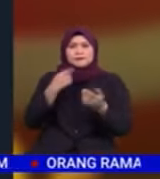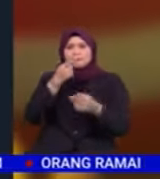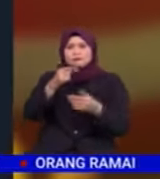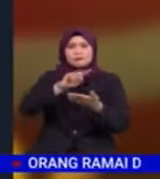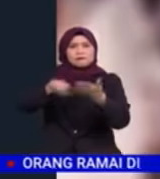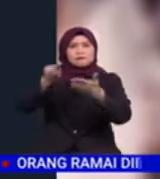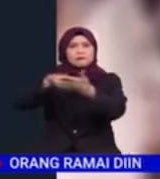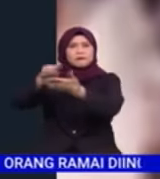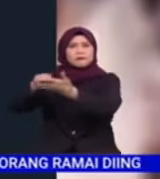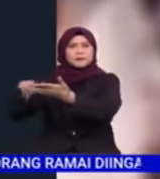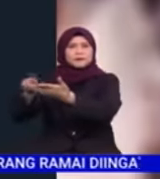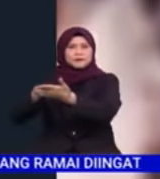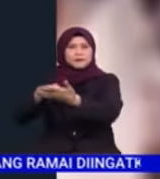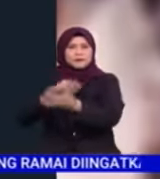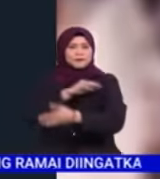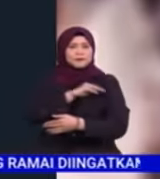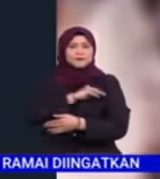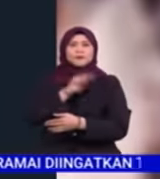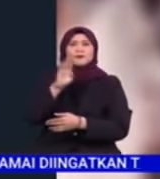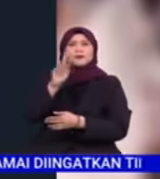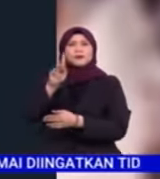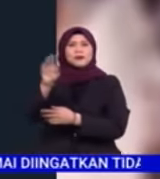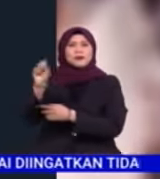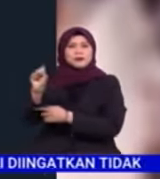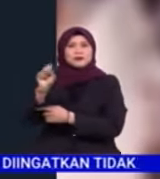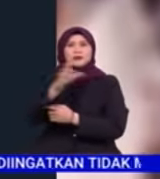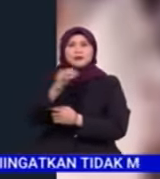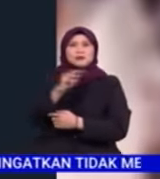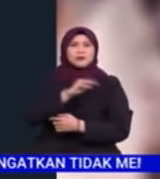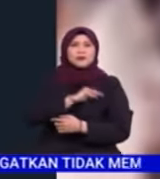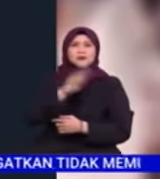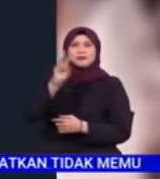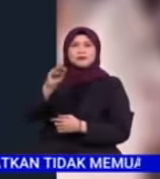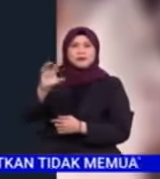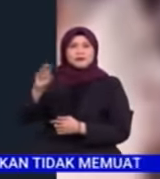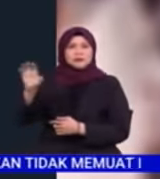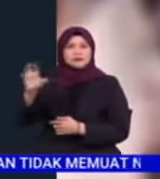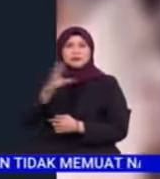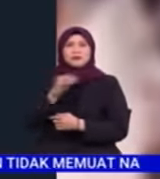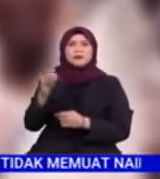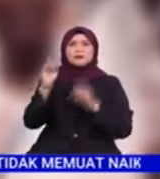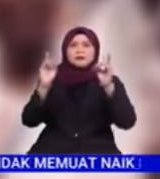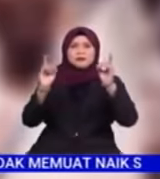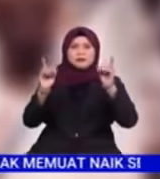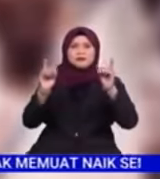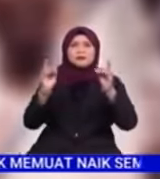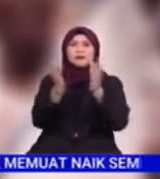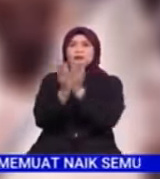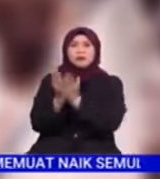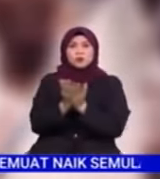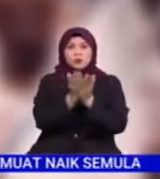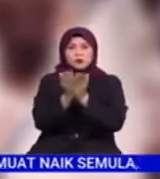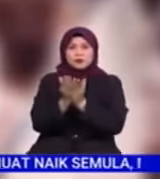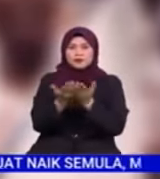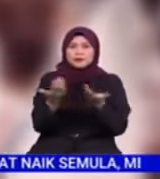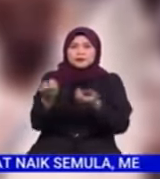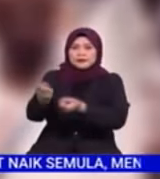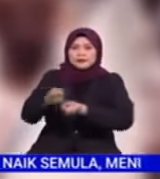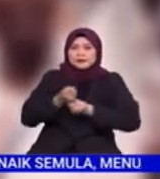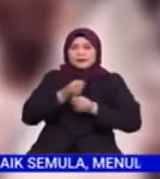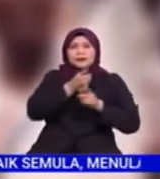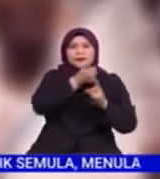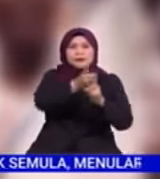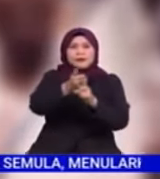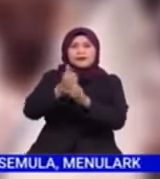antaranya menteri belia dan sukan menteri komunikasi dan multimedia dan menteri pendidikan pihak sekolah kemudiannya menarik dari arah